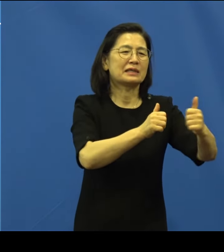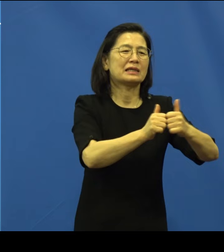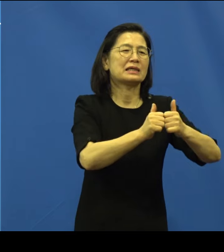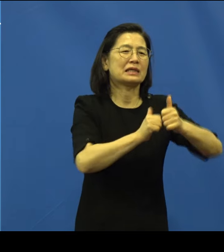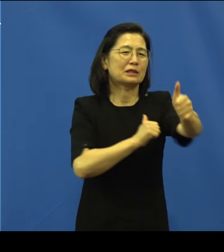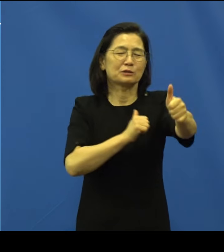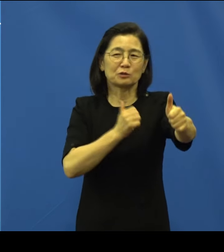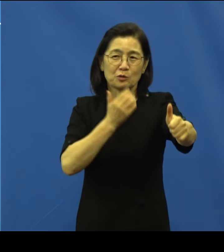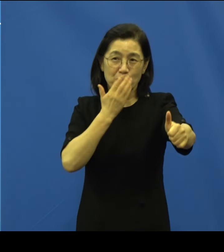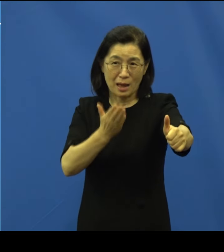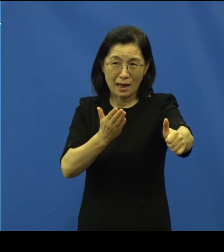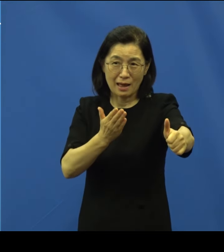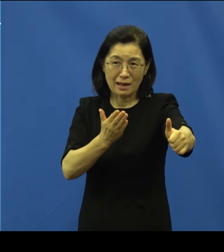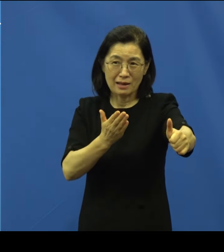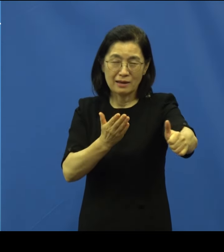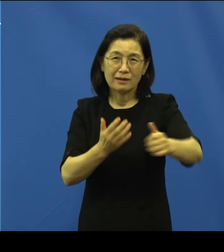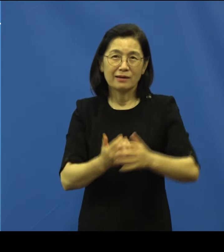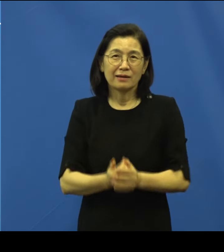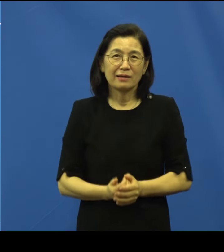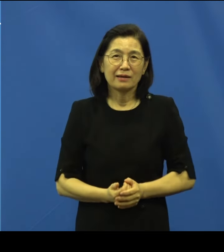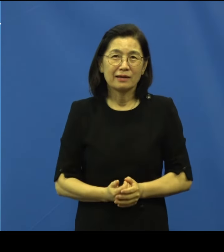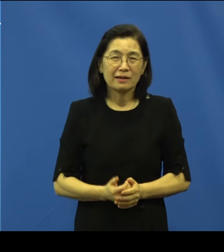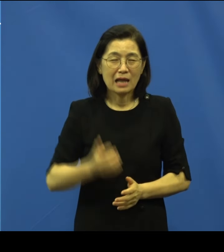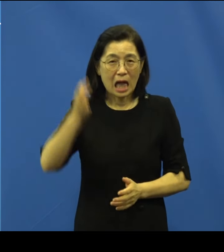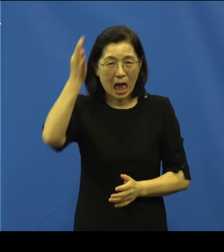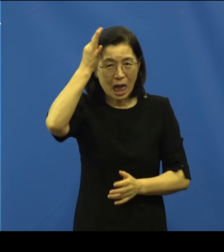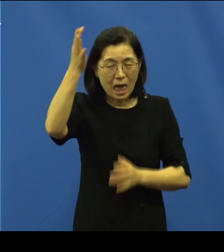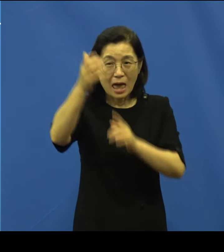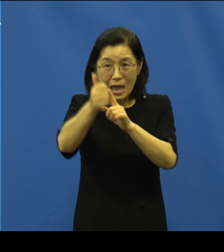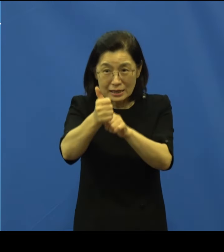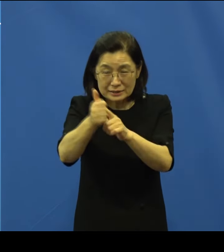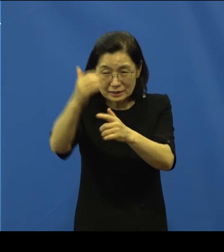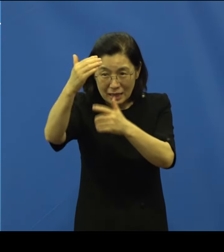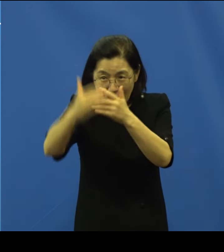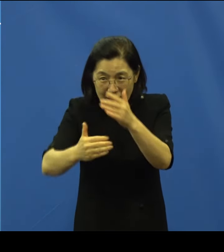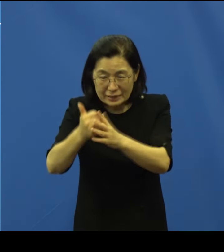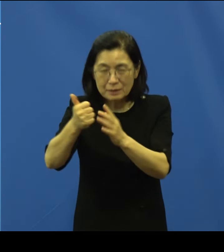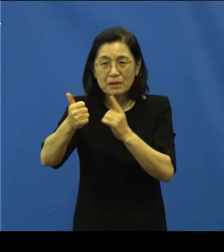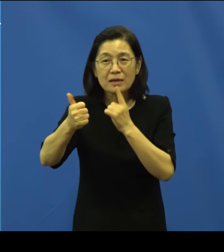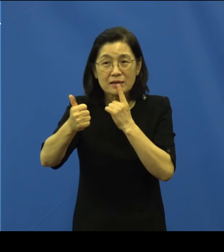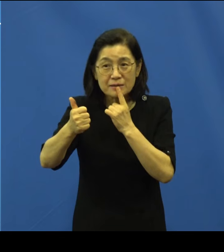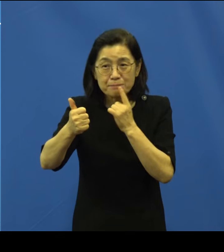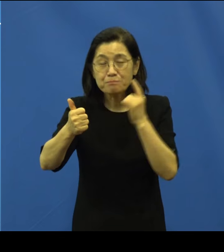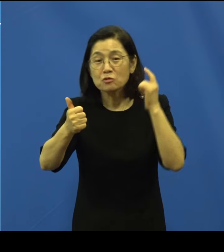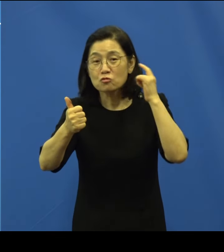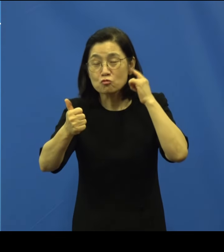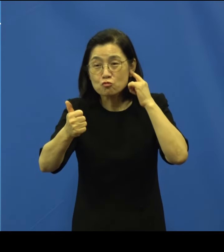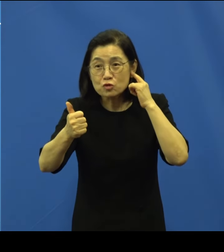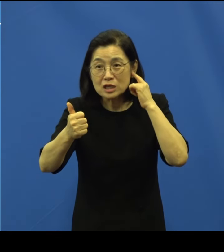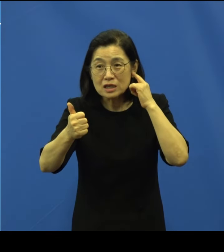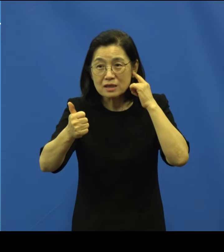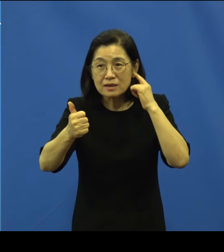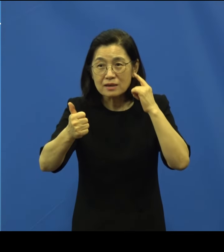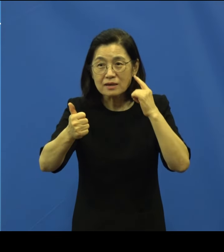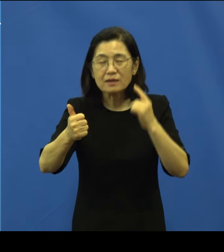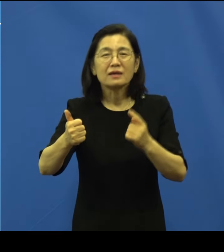있어요. 왜? 그런 하나님의 입과 귀의 역할을 하고 있기 때문에. 늘 기도하고 늘 영적으로 모장해 있기 때문에